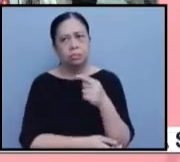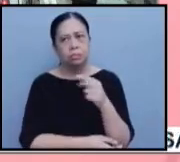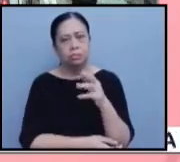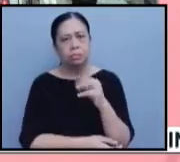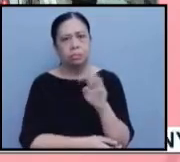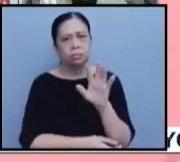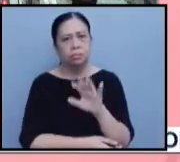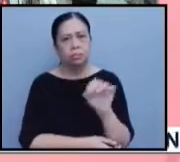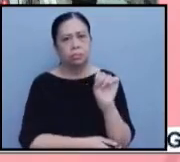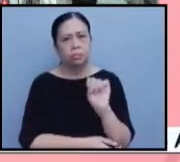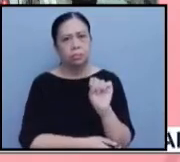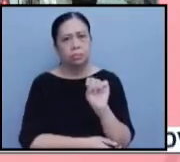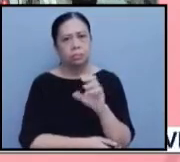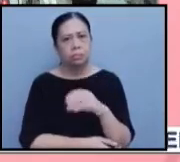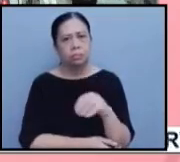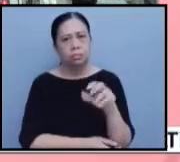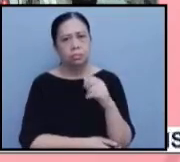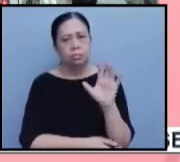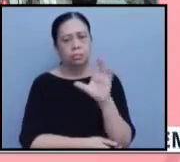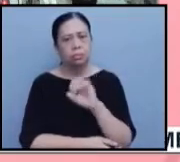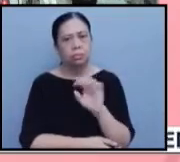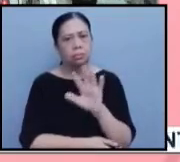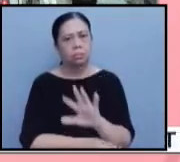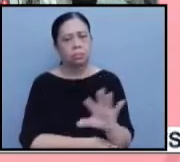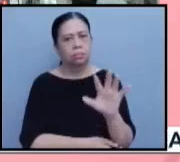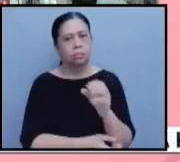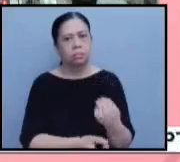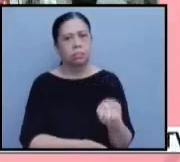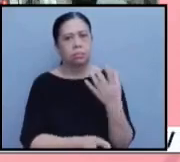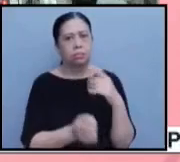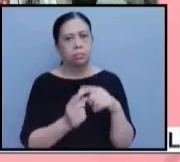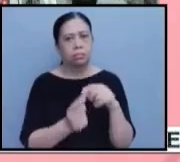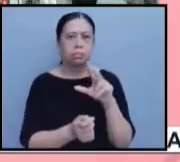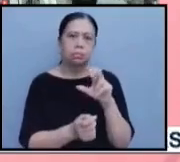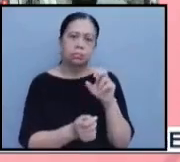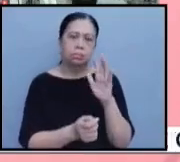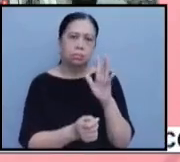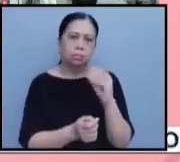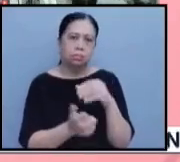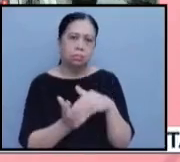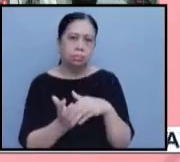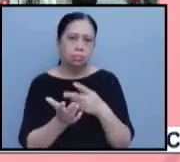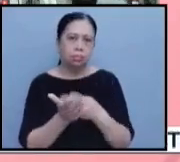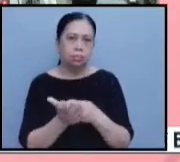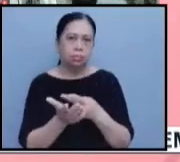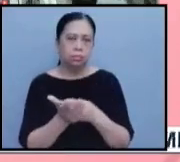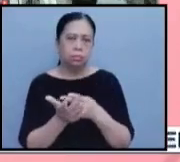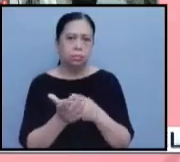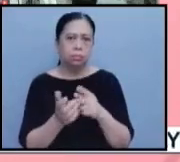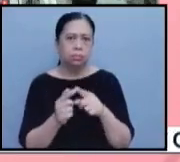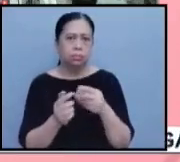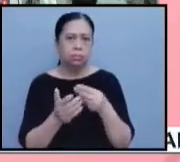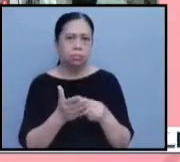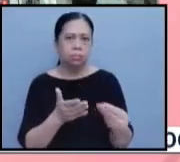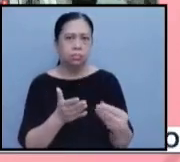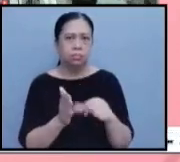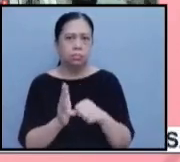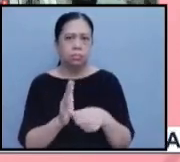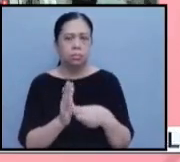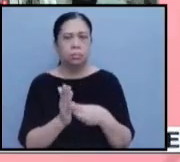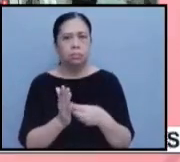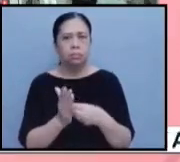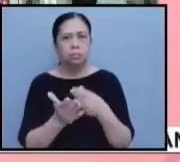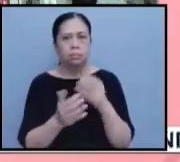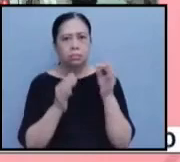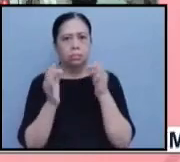hinihinalang shabu na may estimated street value na mahigit 350,000 pesos, buybus money at mga drug